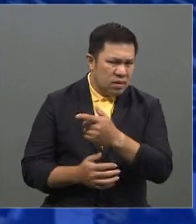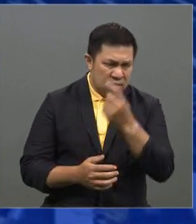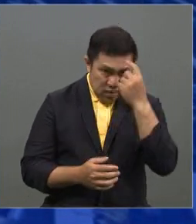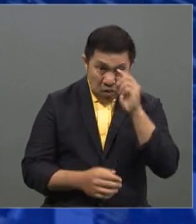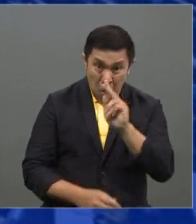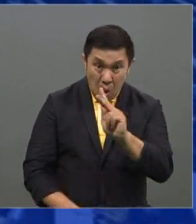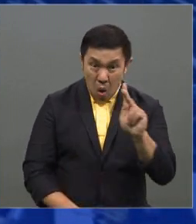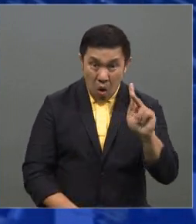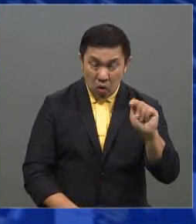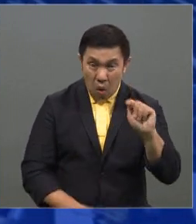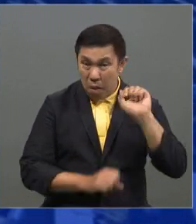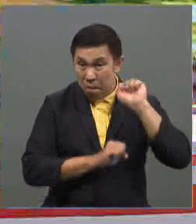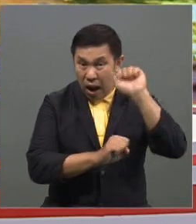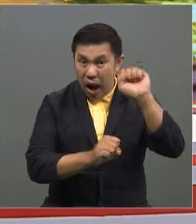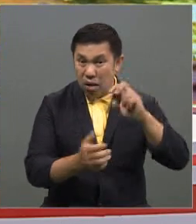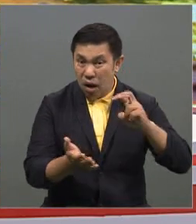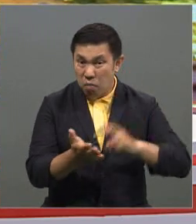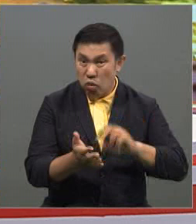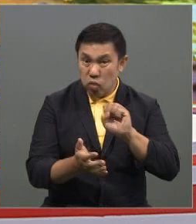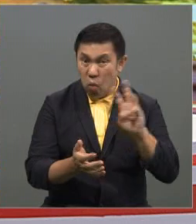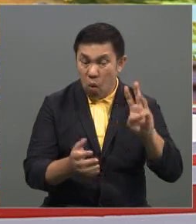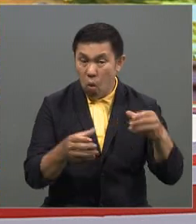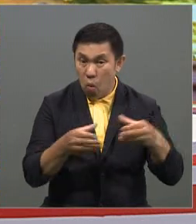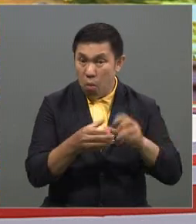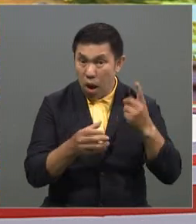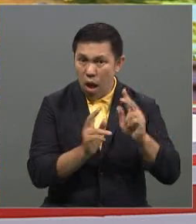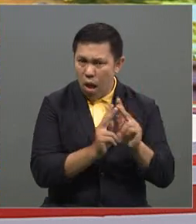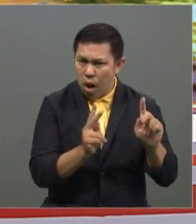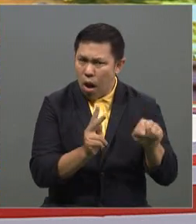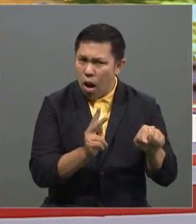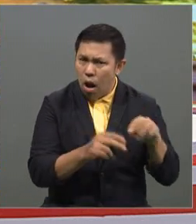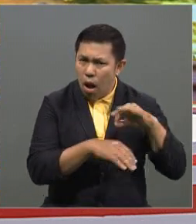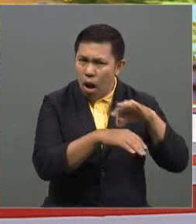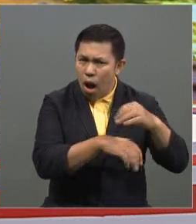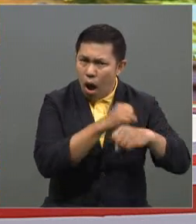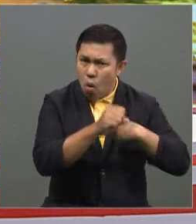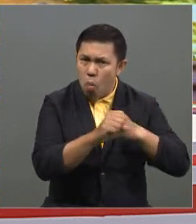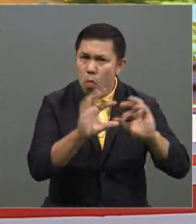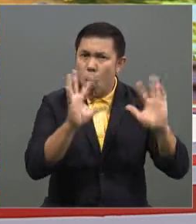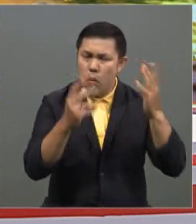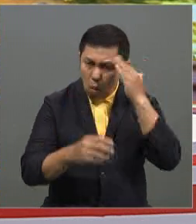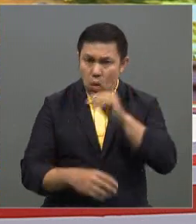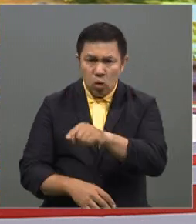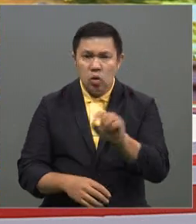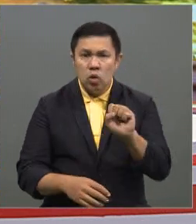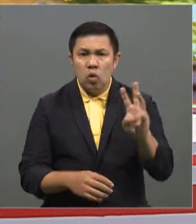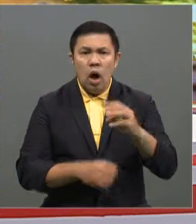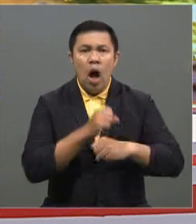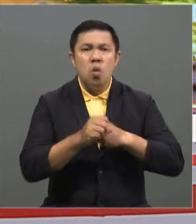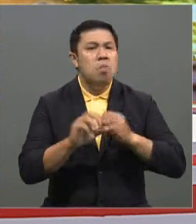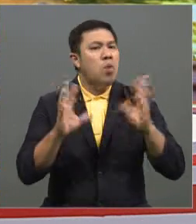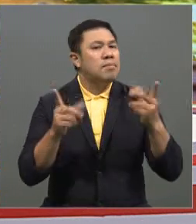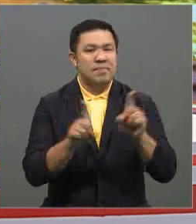กกตประกาศรับรองสวชุดใหม่อย่างเป็นทางการคณะกรรมาธิการที่ตั้งขึ้นก็ต้องหมดวาระเพราะว่าสวชุดนี้ก็หมดวาระไป